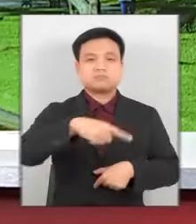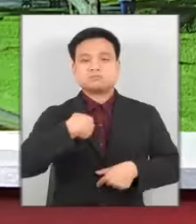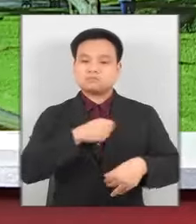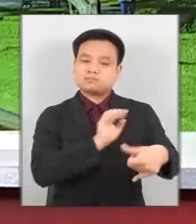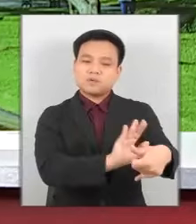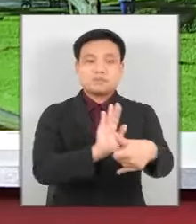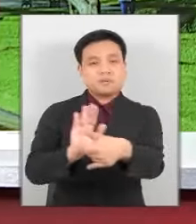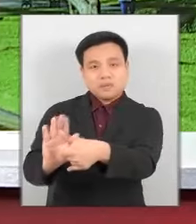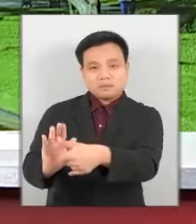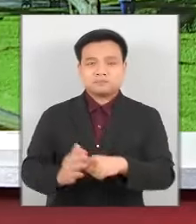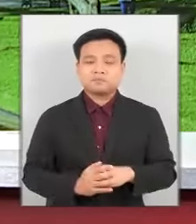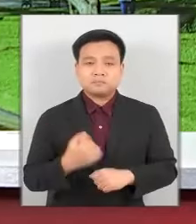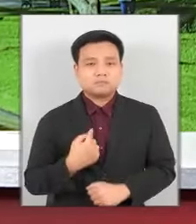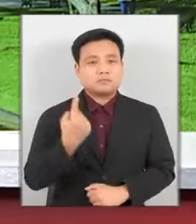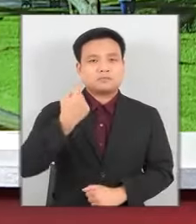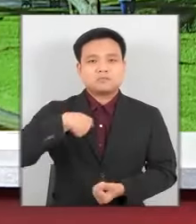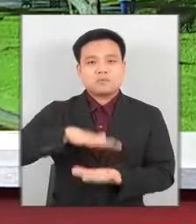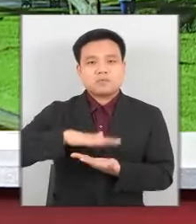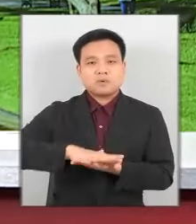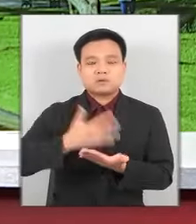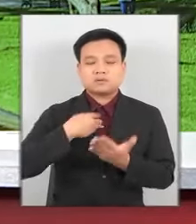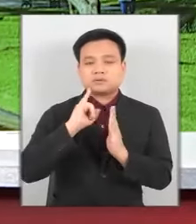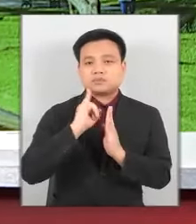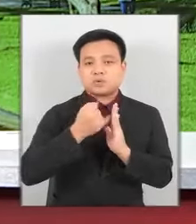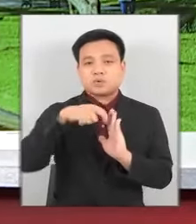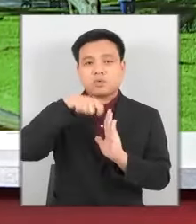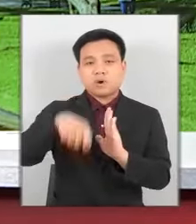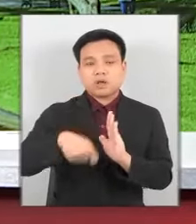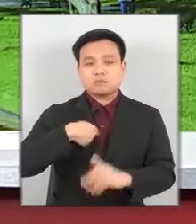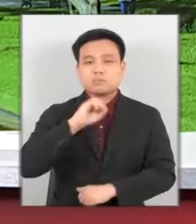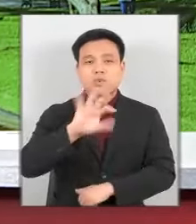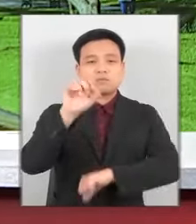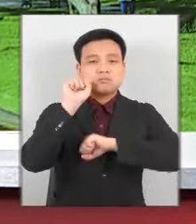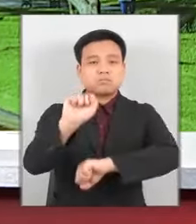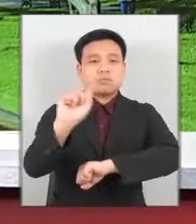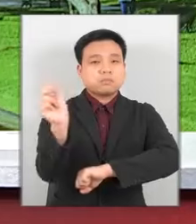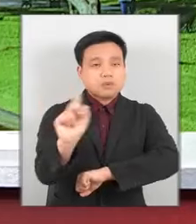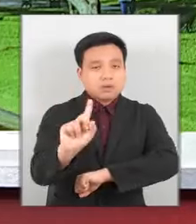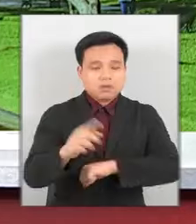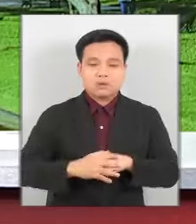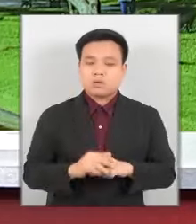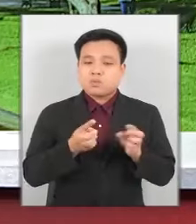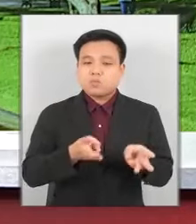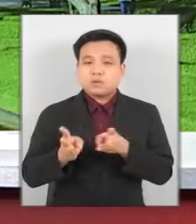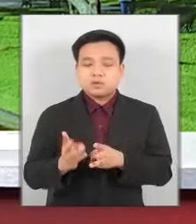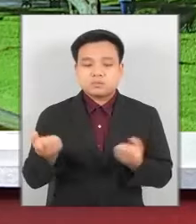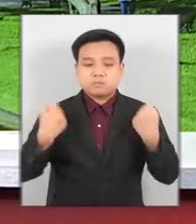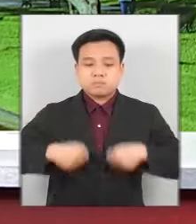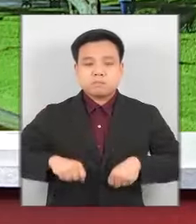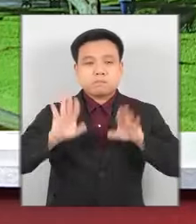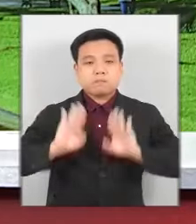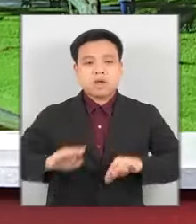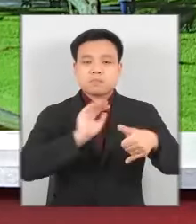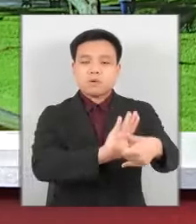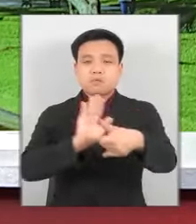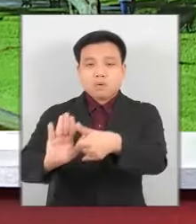ครับอยู่ที่โคราชก็ปรากฏว่าเขาออกระเบียบการแต่งกายของนักเรียนมาแล้วเบอกบว่าสำหรับเพศทางเลือกไม่ต้อง